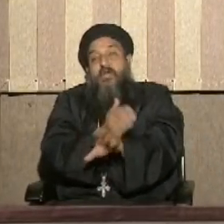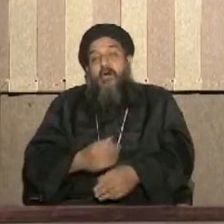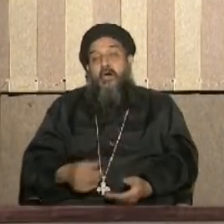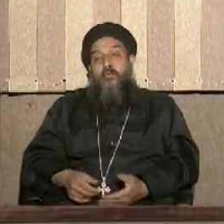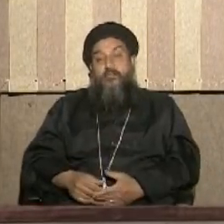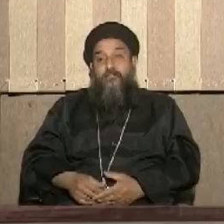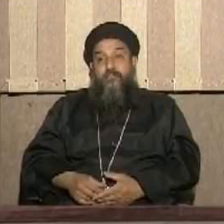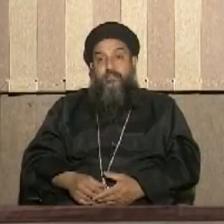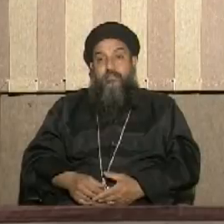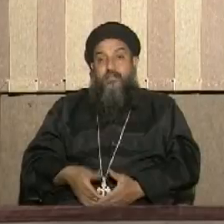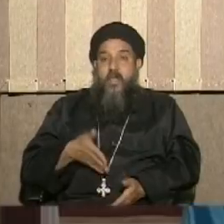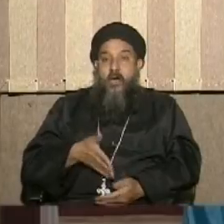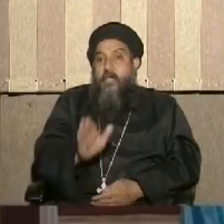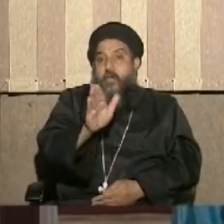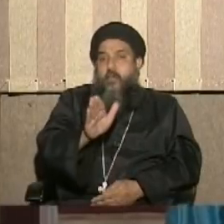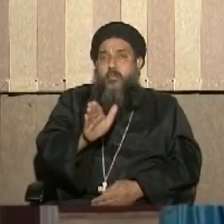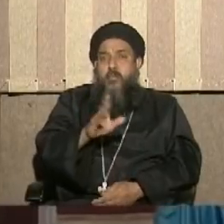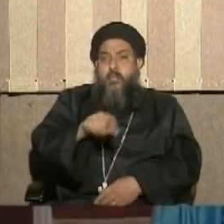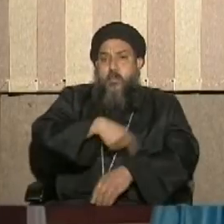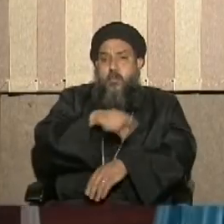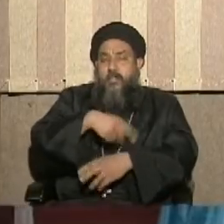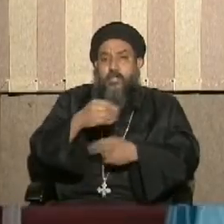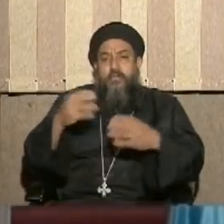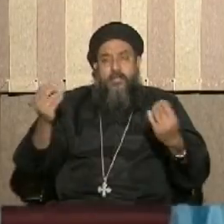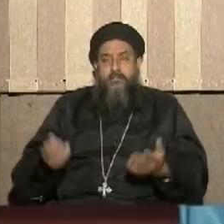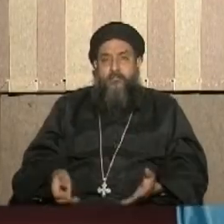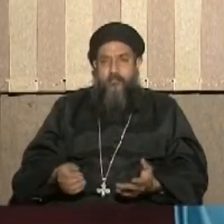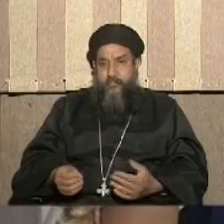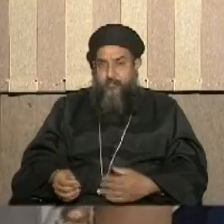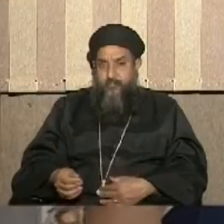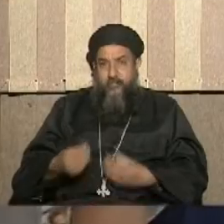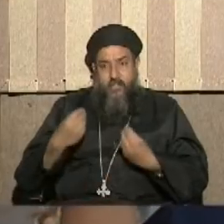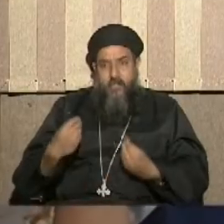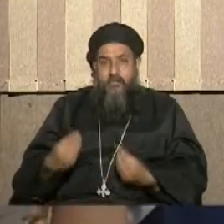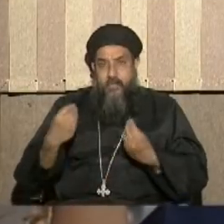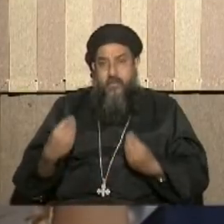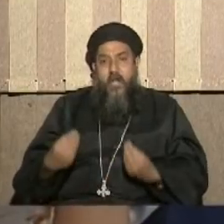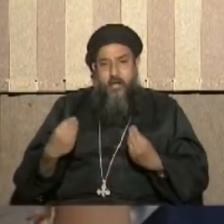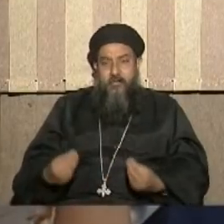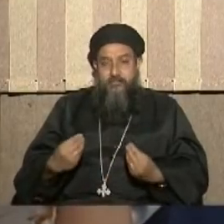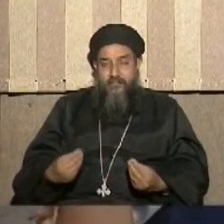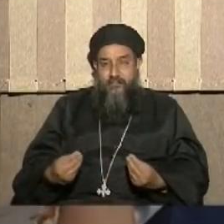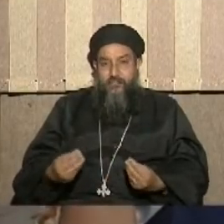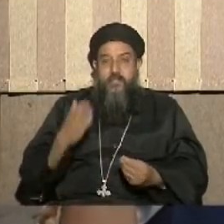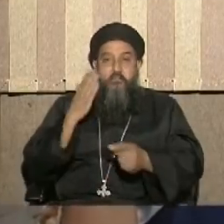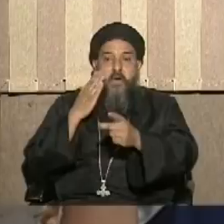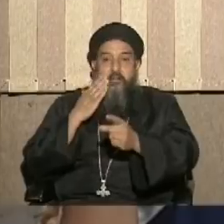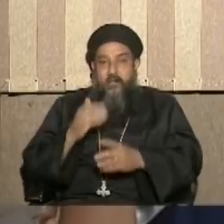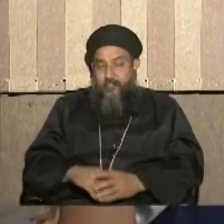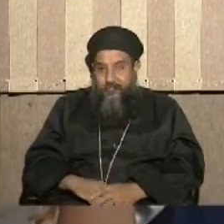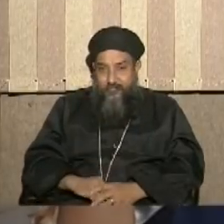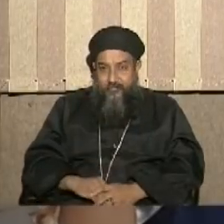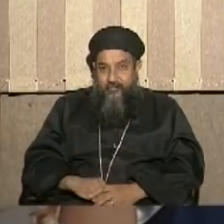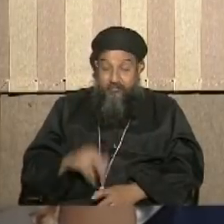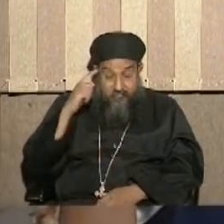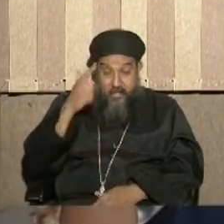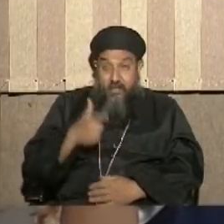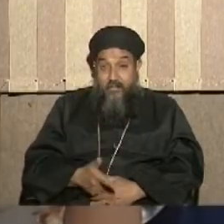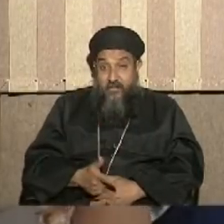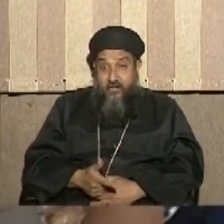أنا مش عارف إيه اللي خلاهم يأمروا الجنود اللي كانوا بيحرسوهم بالرجوع. إيه اللي قلقك بالشكل ده؟ وبعدين ما أنت